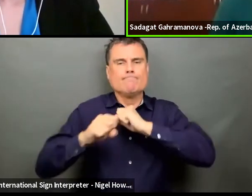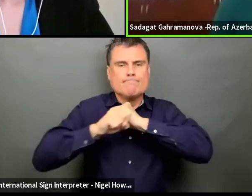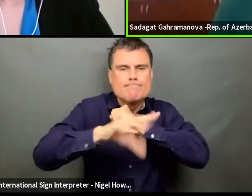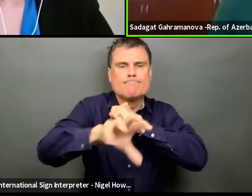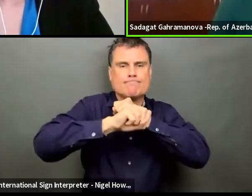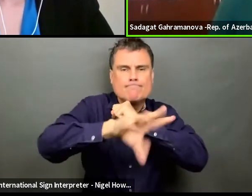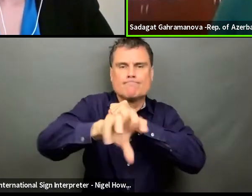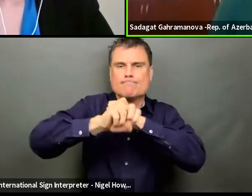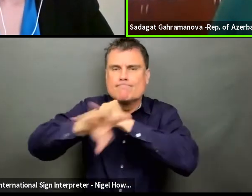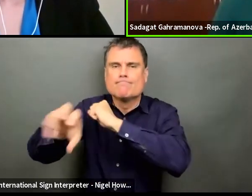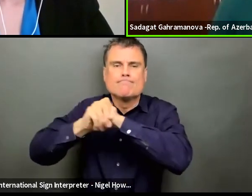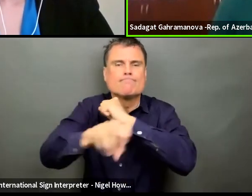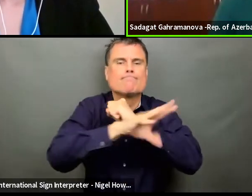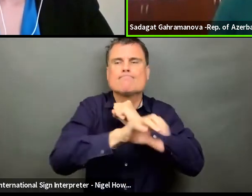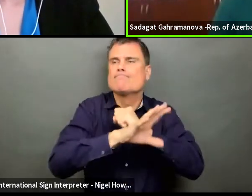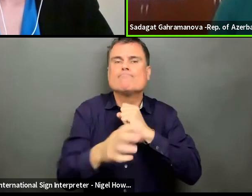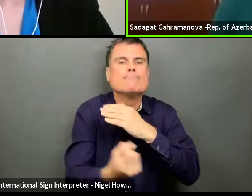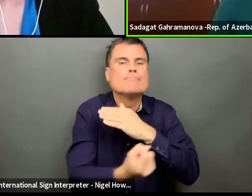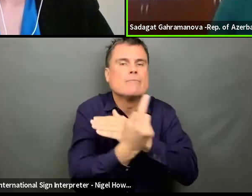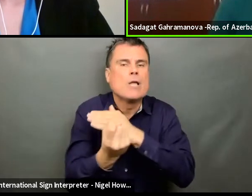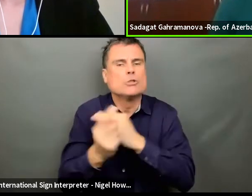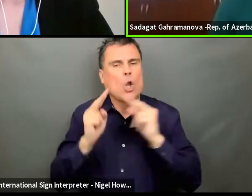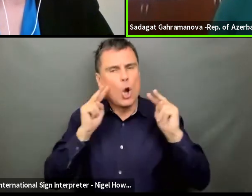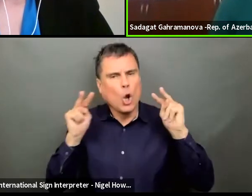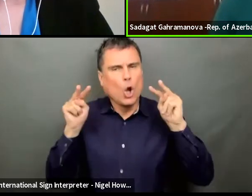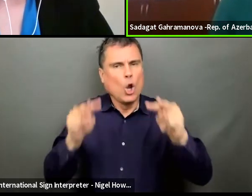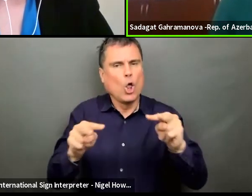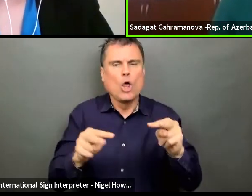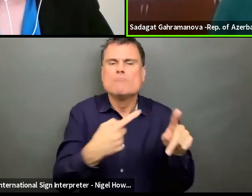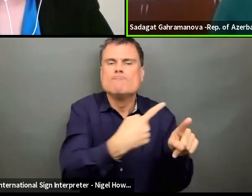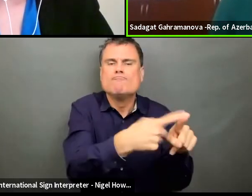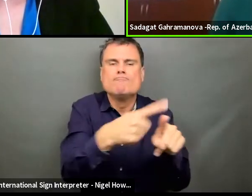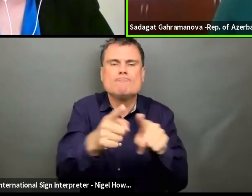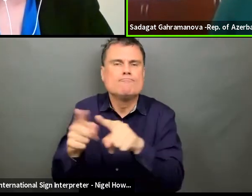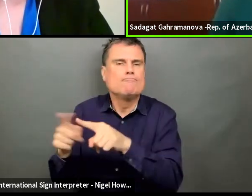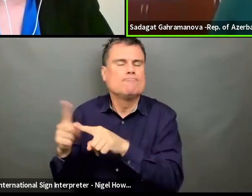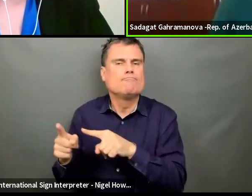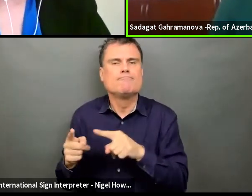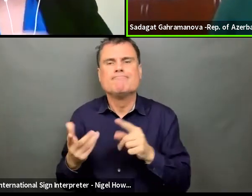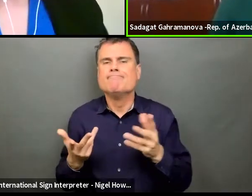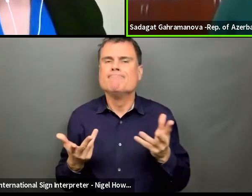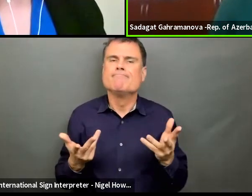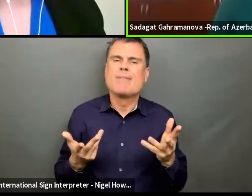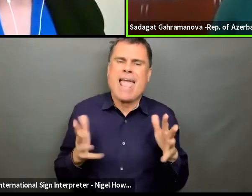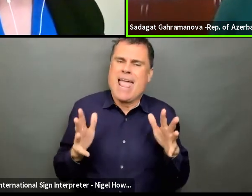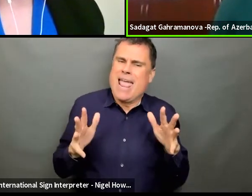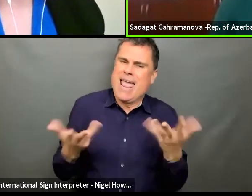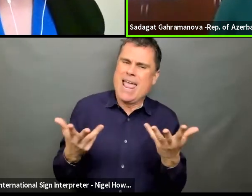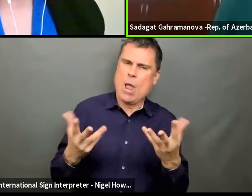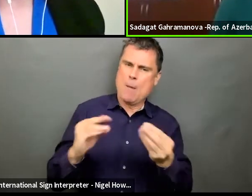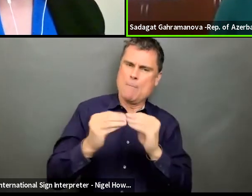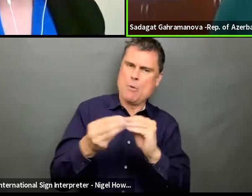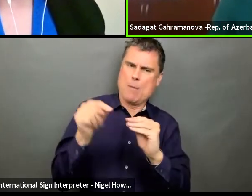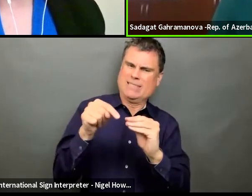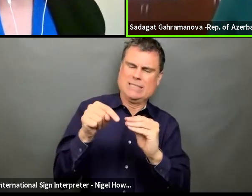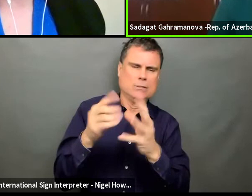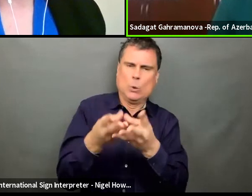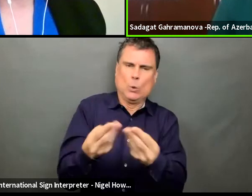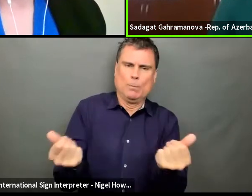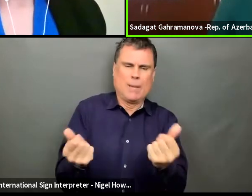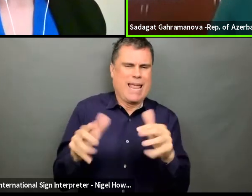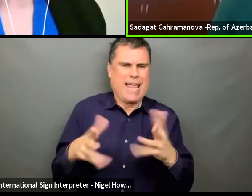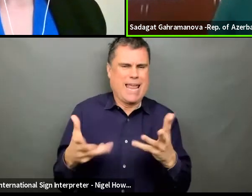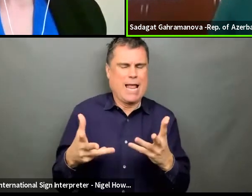предпочтительного отношения родителей к сыновьям и усиления ценностей девочек в нашей стране. В